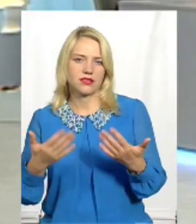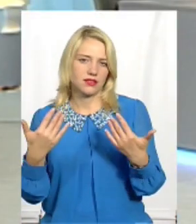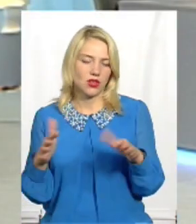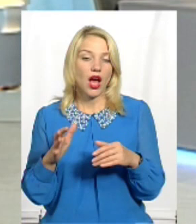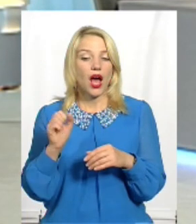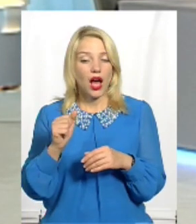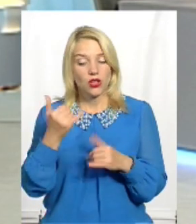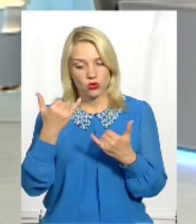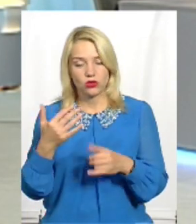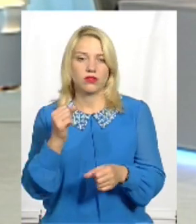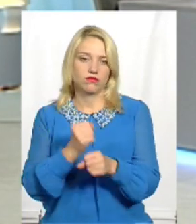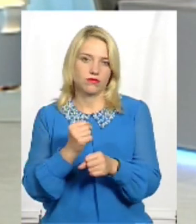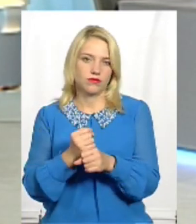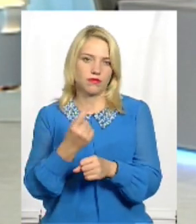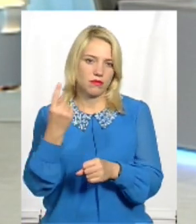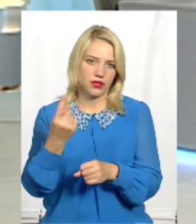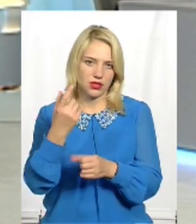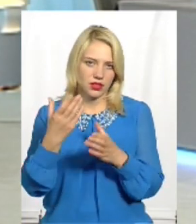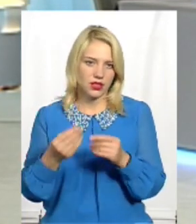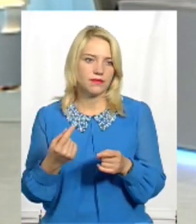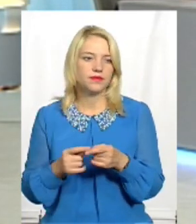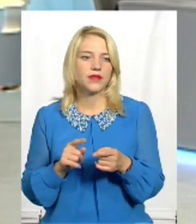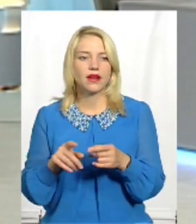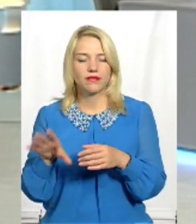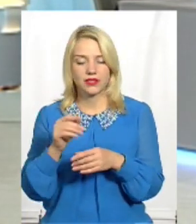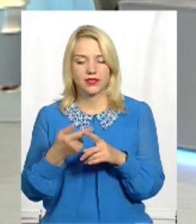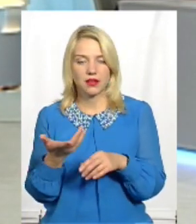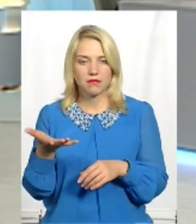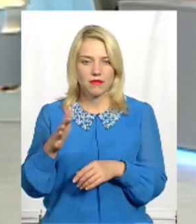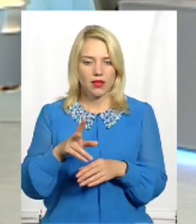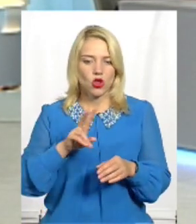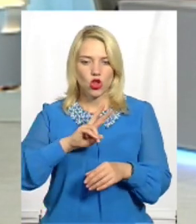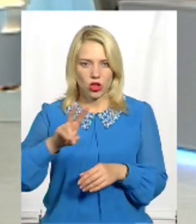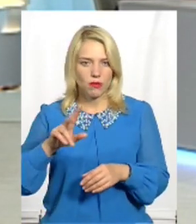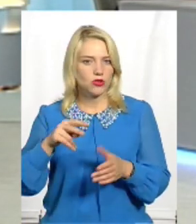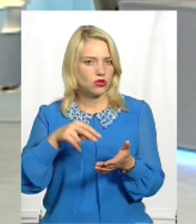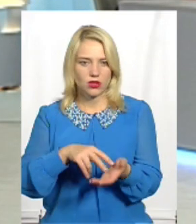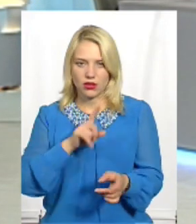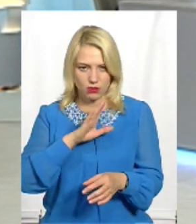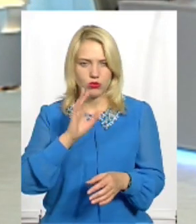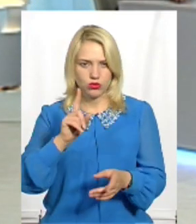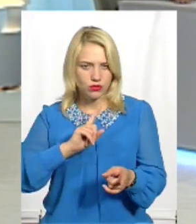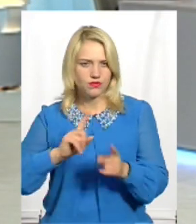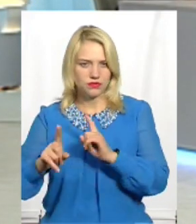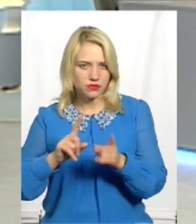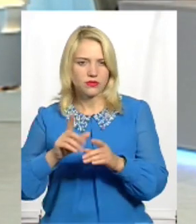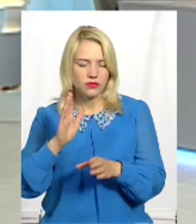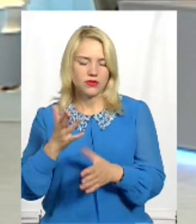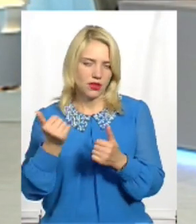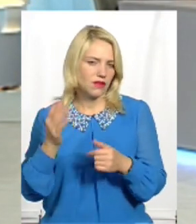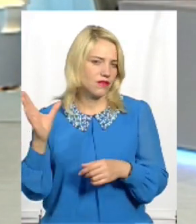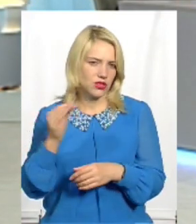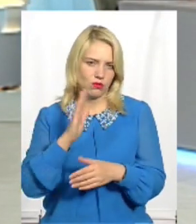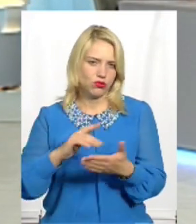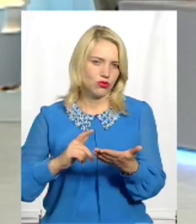Сьогодні вони вже вийшли на маршрути. А і взагалі ось всі 5 тролейбусів вони будуть курсувати? Не будуть тобто стояти в депо, запасним? Ні, всі будуть